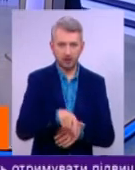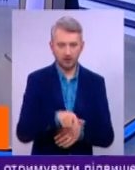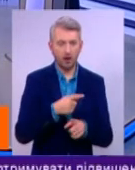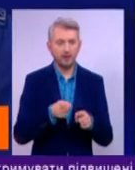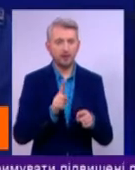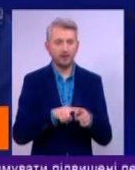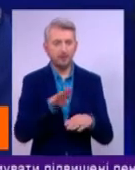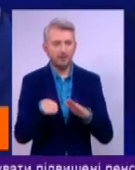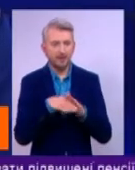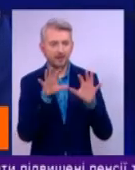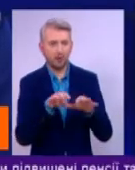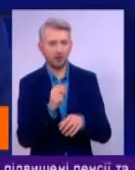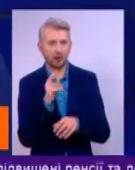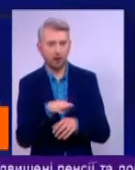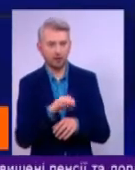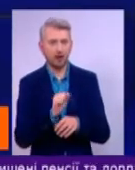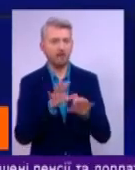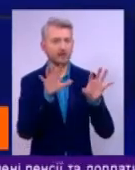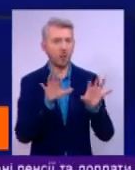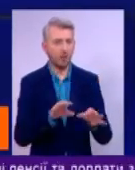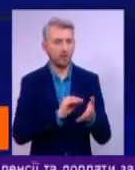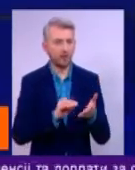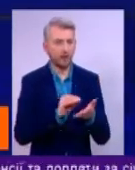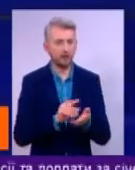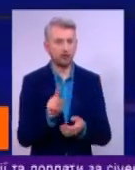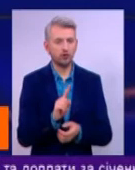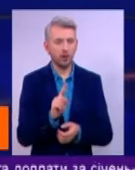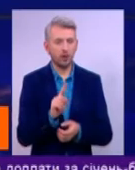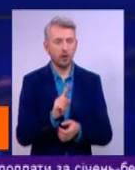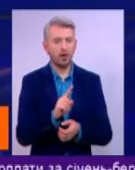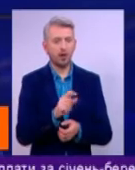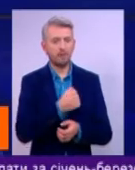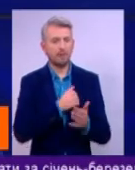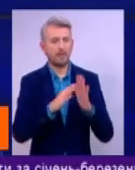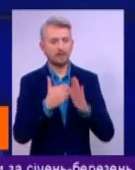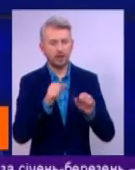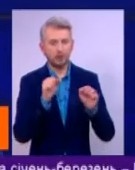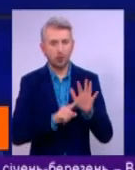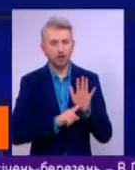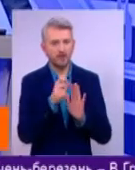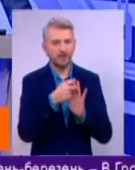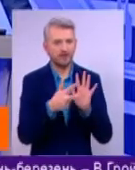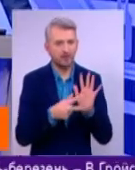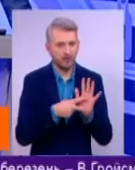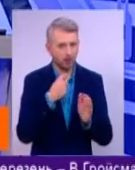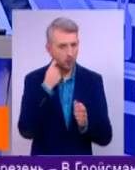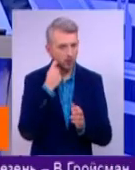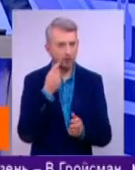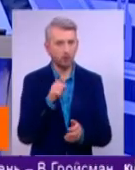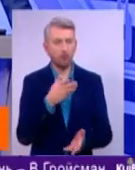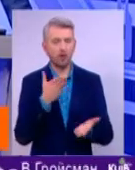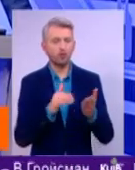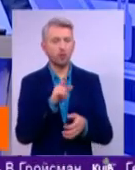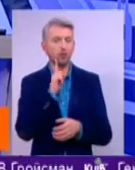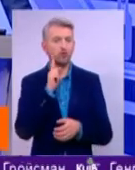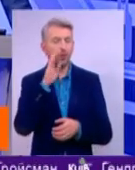це підзаконний акт. А в законі сказано, що призивати можна з 18. І тому, якщо у